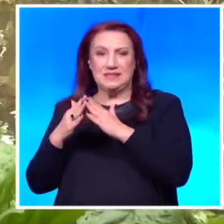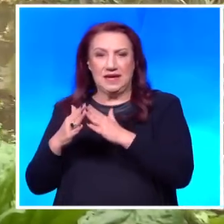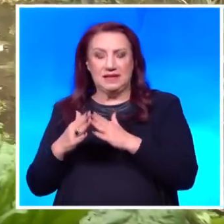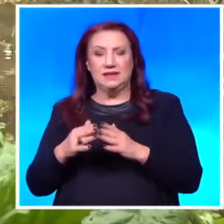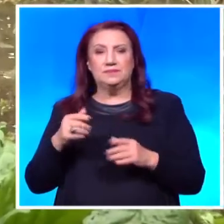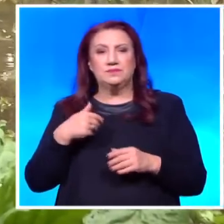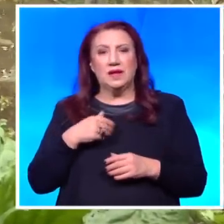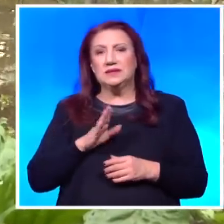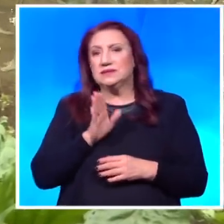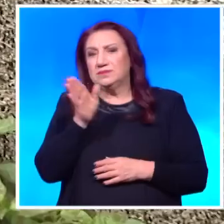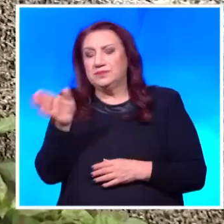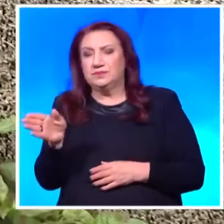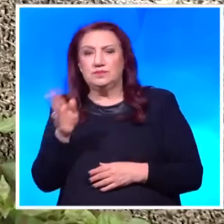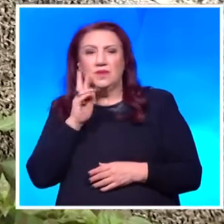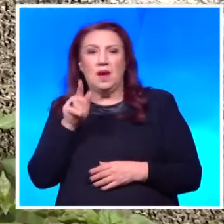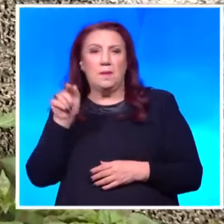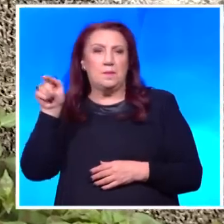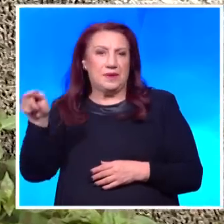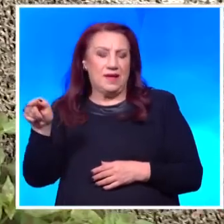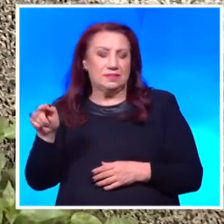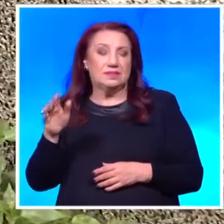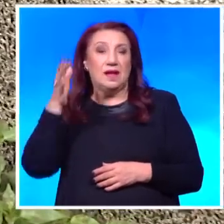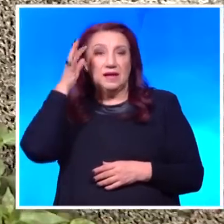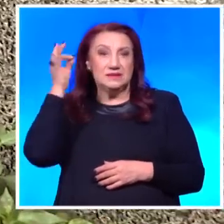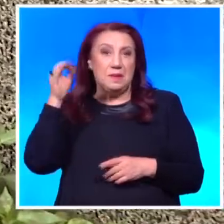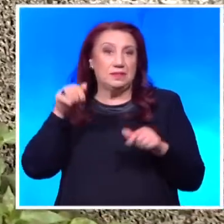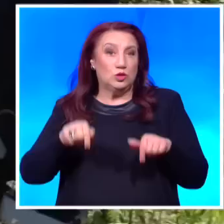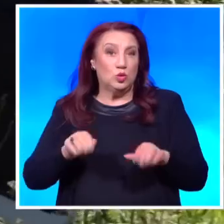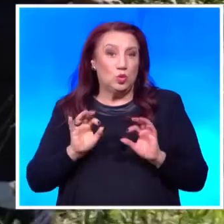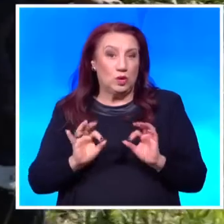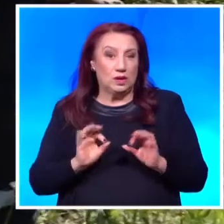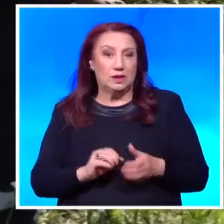Нощувахме, аз имам брат, който за късмет тогава беше тук.